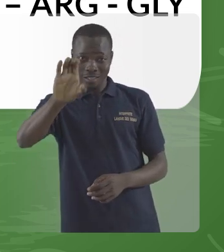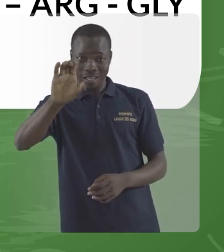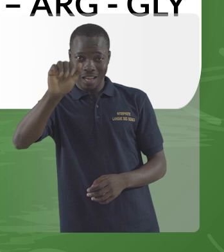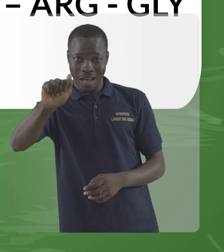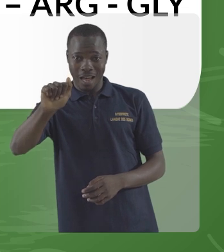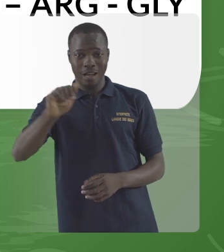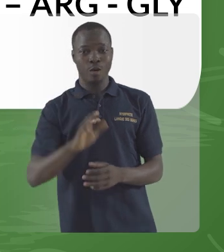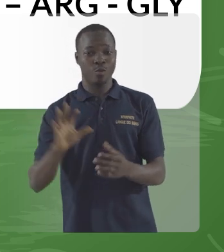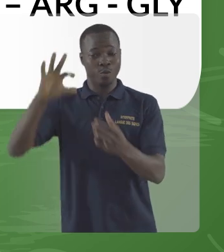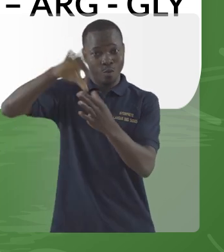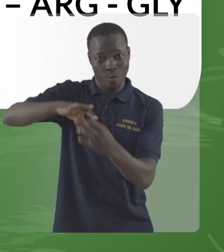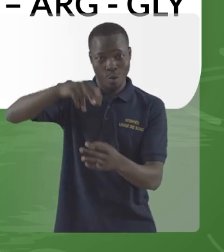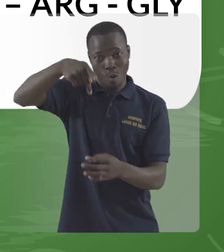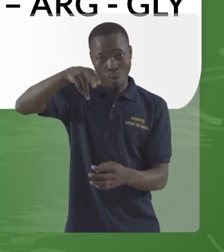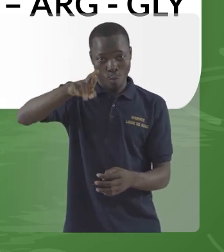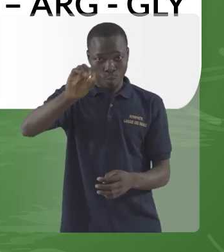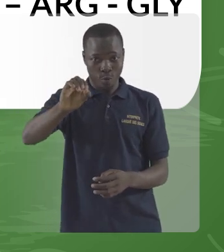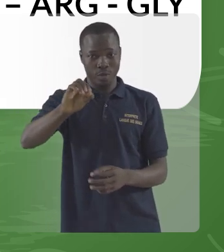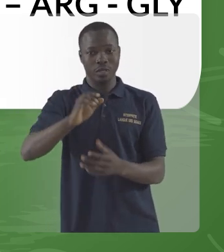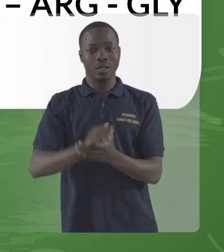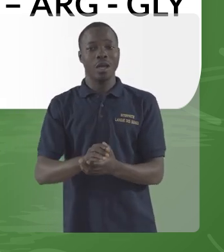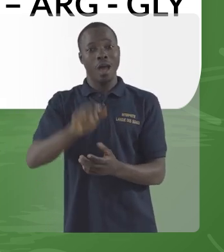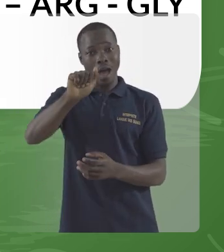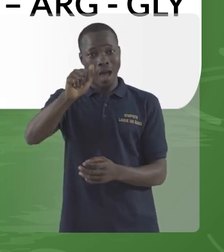CCA code pour la proline.